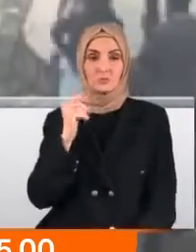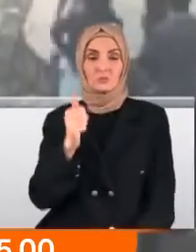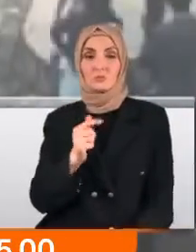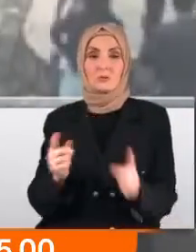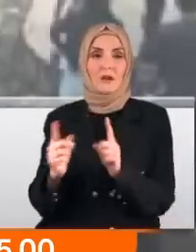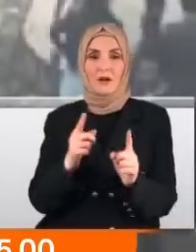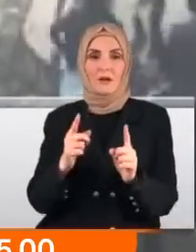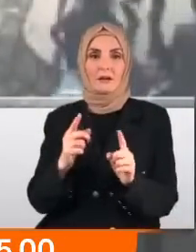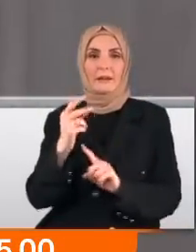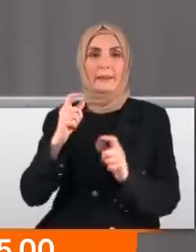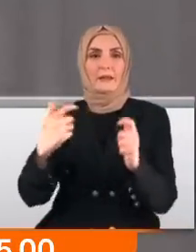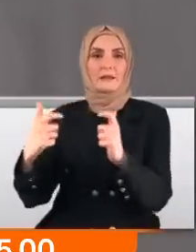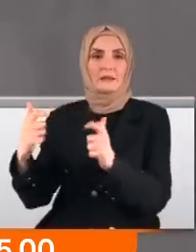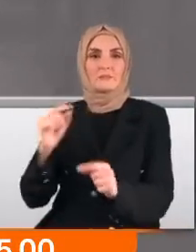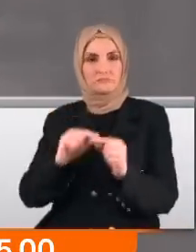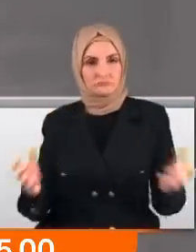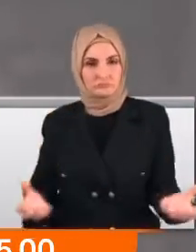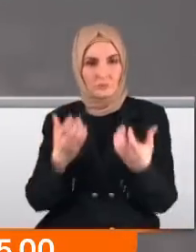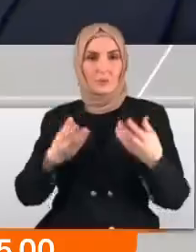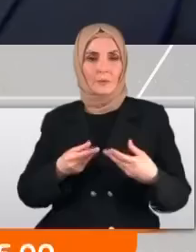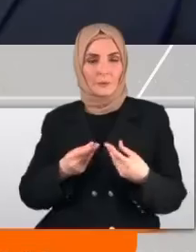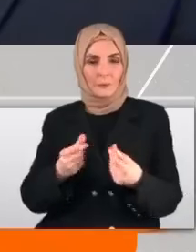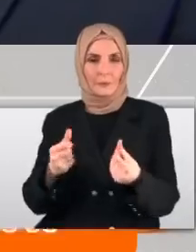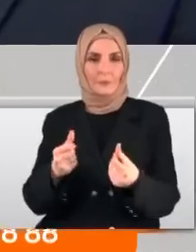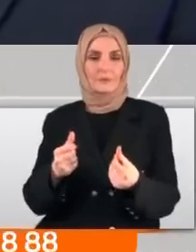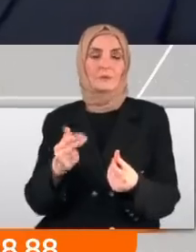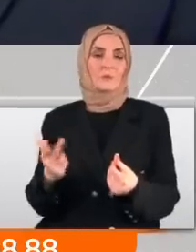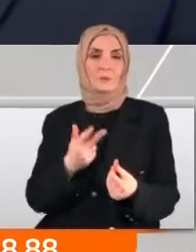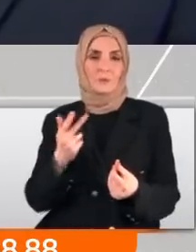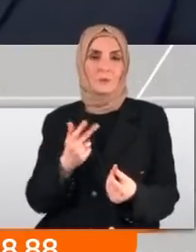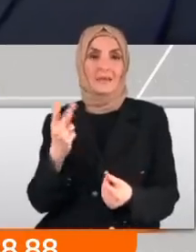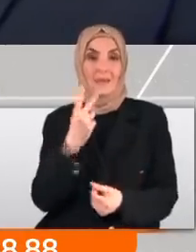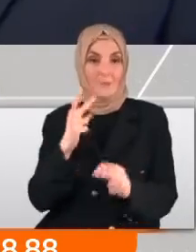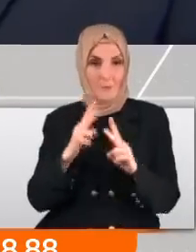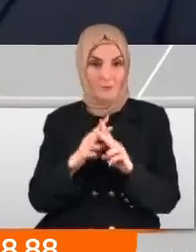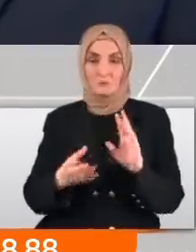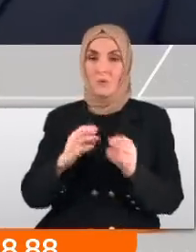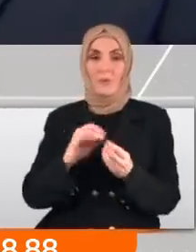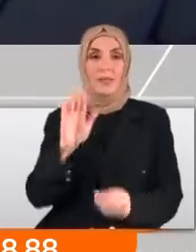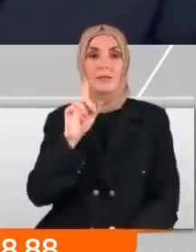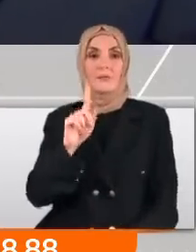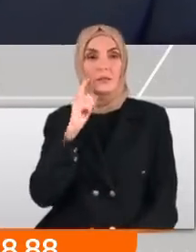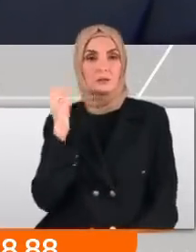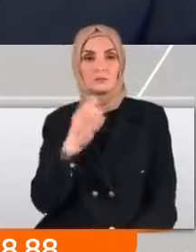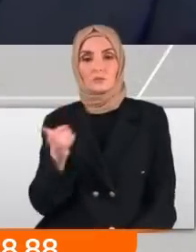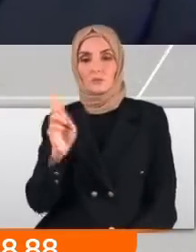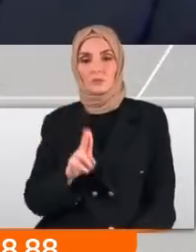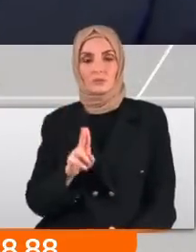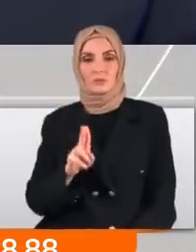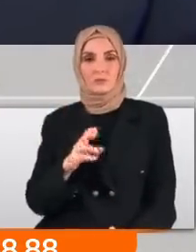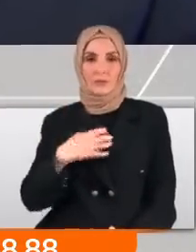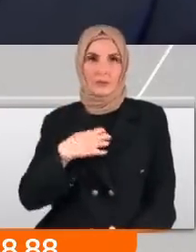bir edildi. İkisi polis, 51 kişi öldü. Tamamen bilinçli, provokatif bir şekilde ortaya çıkan bir